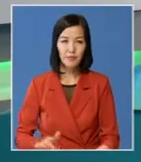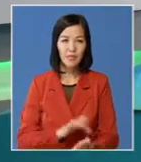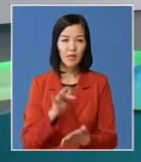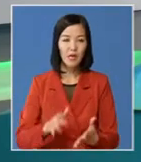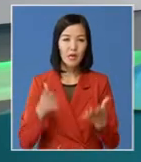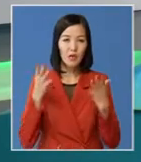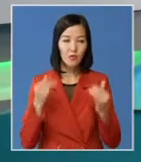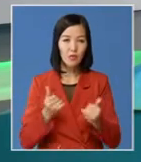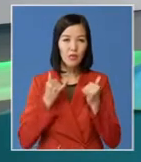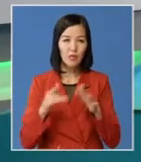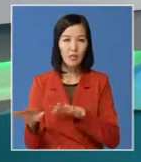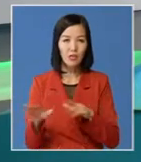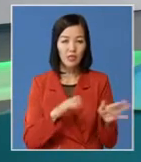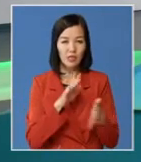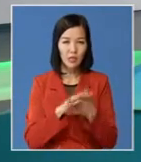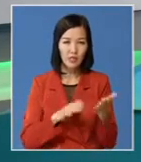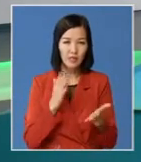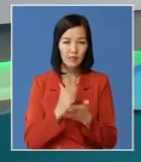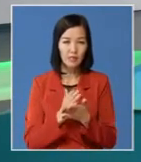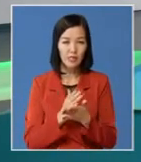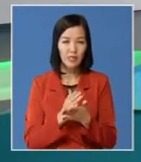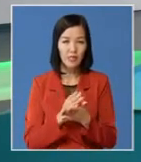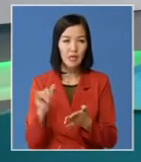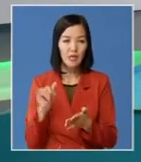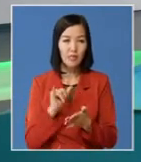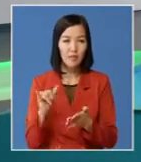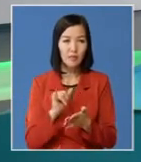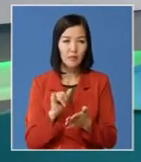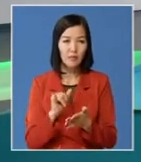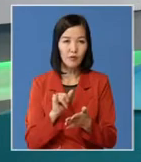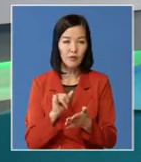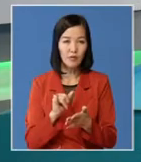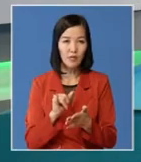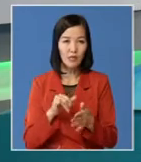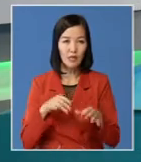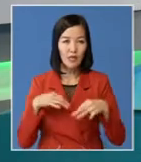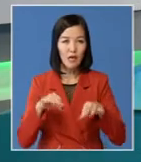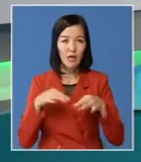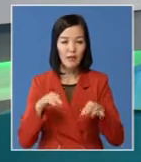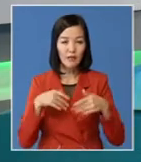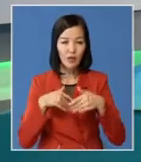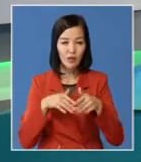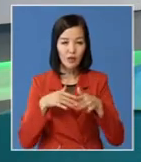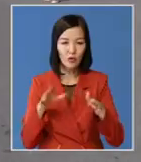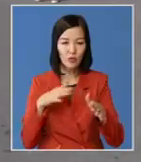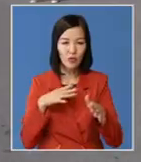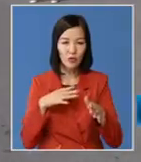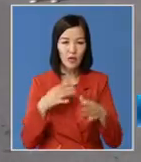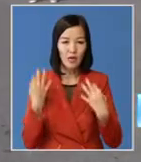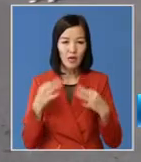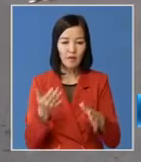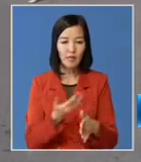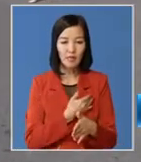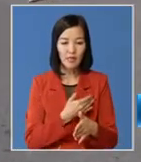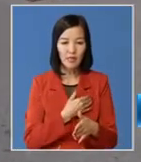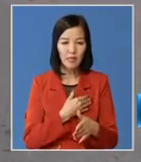Қала күніне арналған шаралар жалғасып жатыр. Соның бірі семіде ұйымдастырылған автошеру болды. Шараға облыс орталығындағы автоеріктілер клубының мүшелері